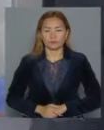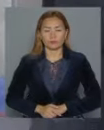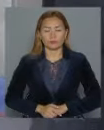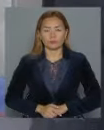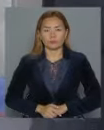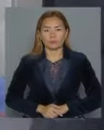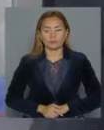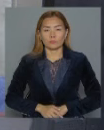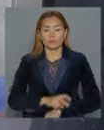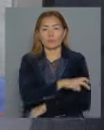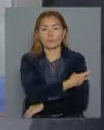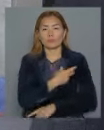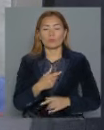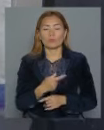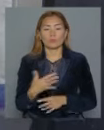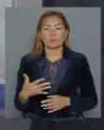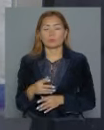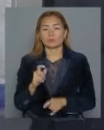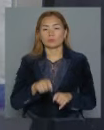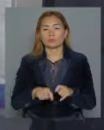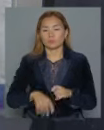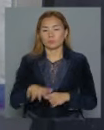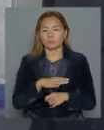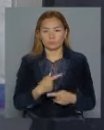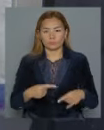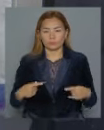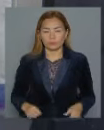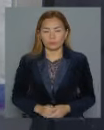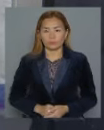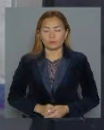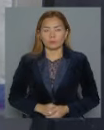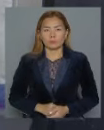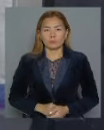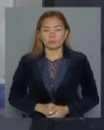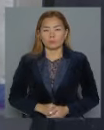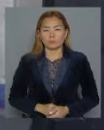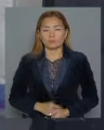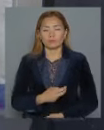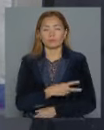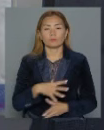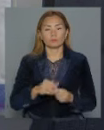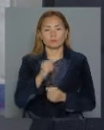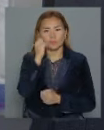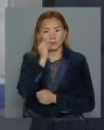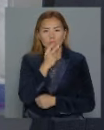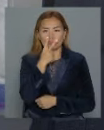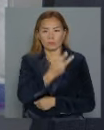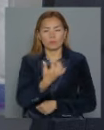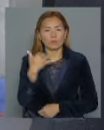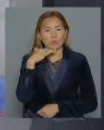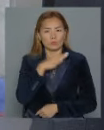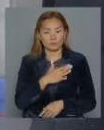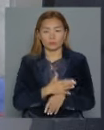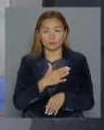мына дәрігерлік амбулаторияларды аралаған уақытта көптеген нелерде амбулаторияларда ескі зданиялар анықталып, оған